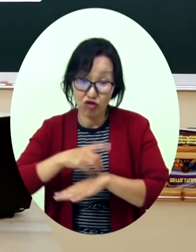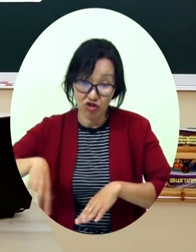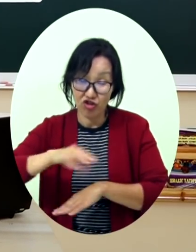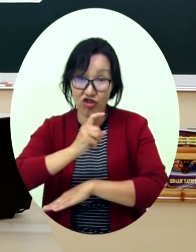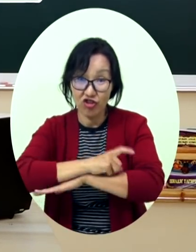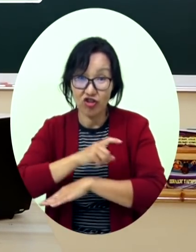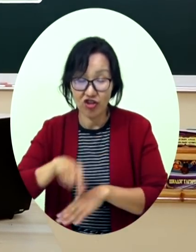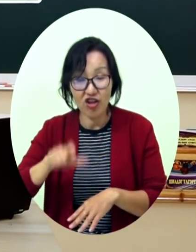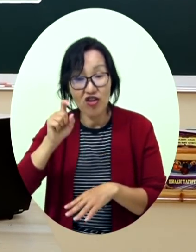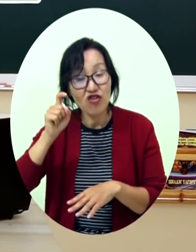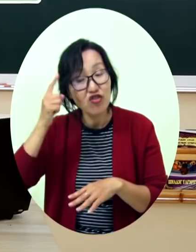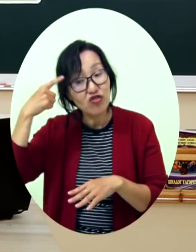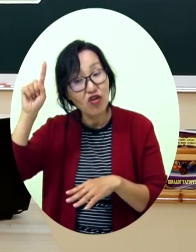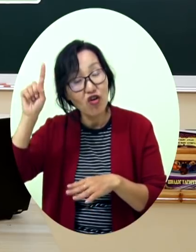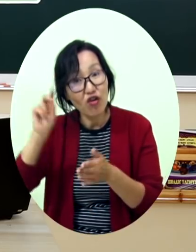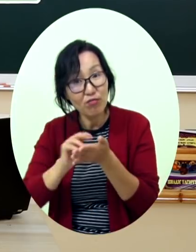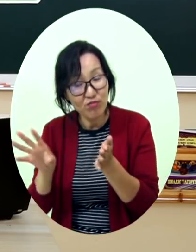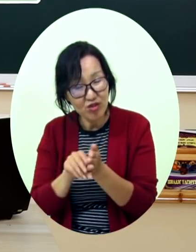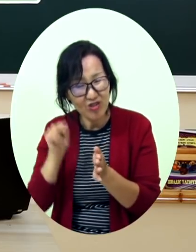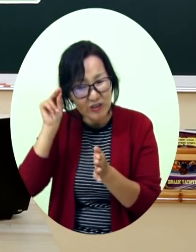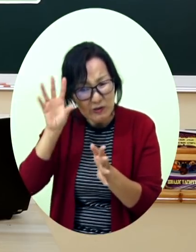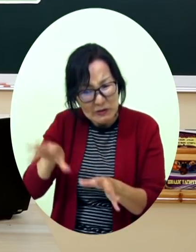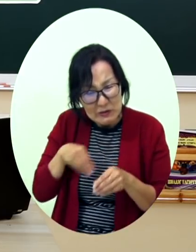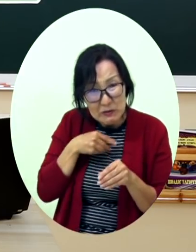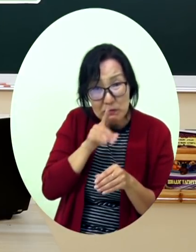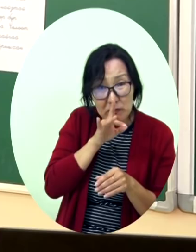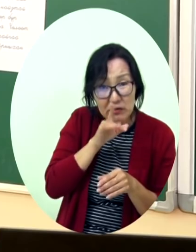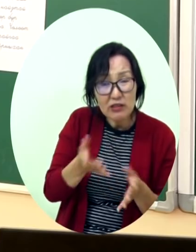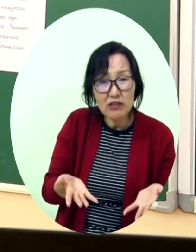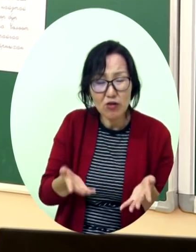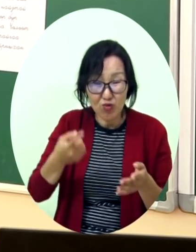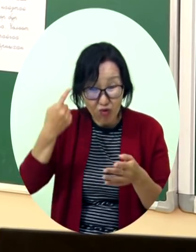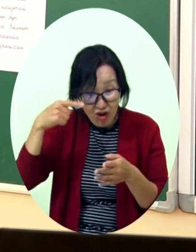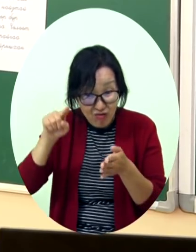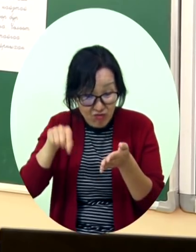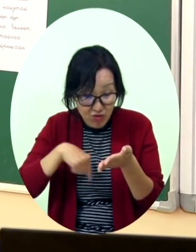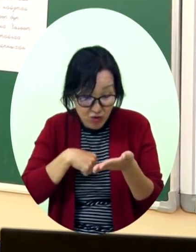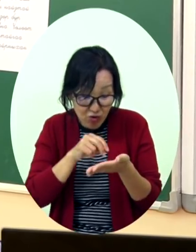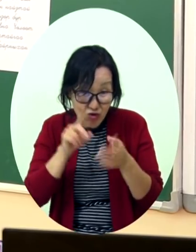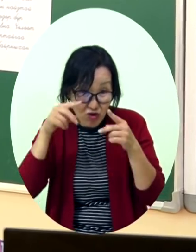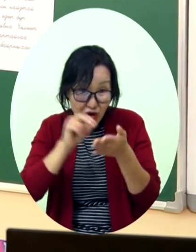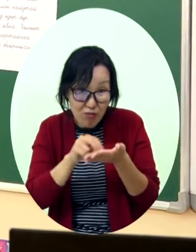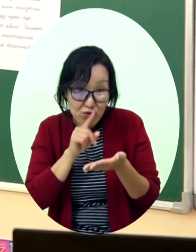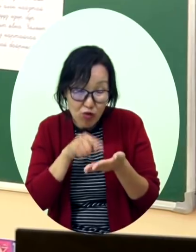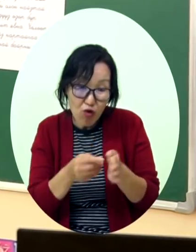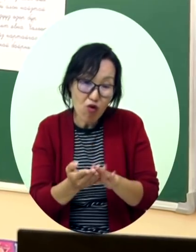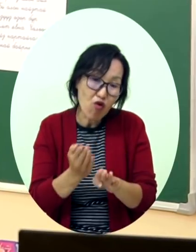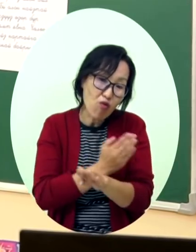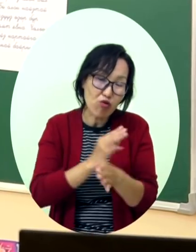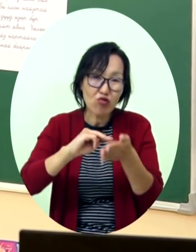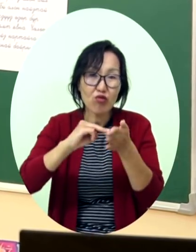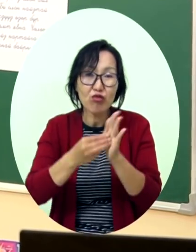өнөөдрийн хичээлээр их зохион бичихэд суралцахын тулд тухайн зохион бичих ихээ бичгийн